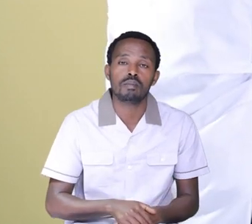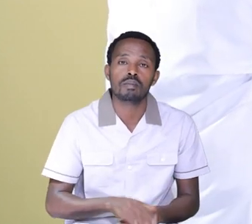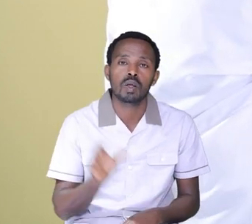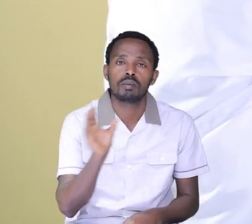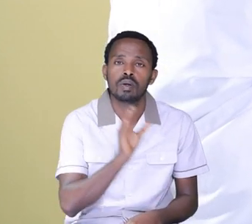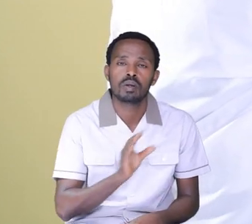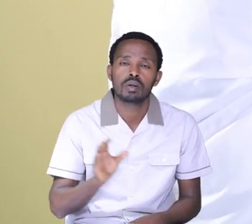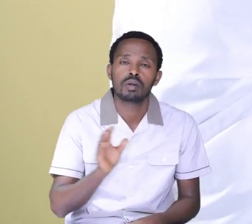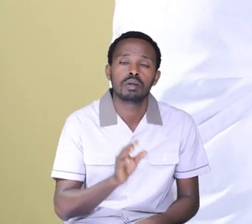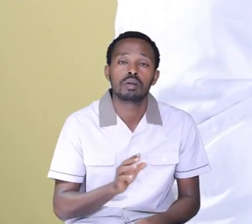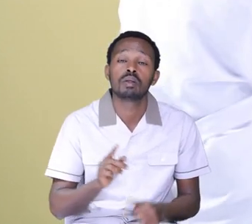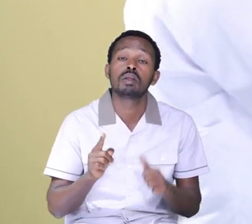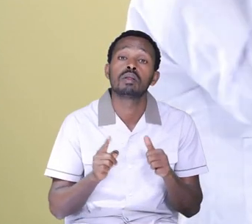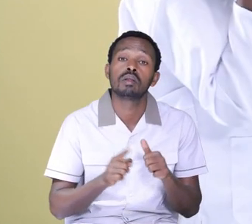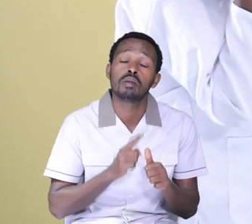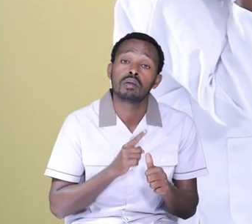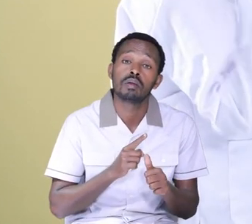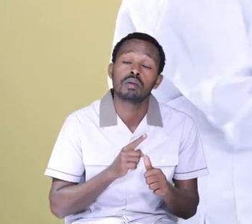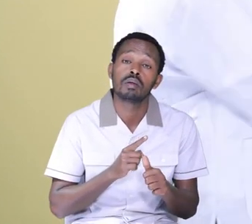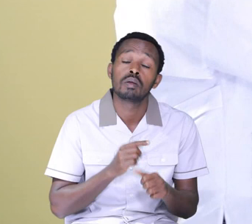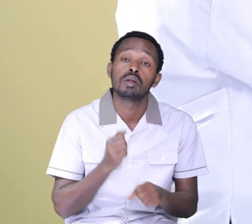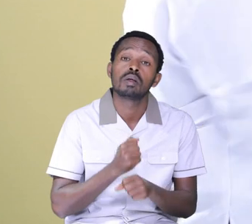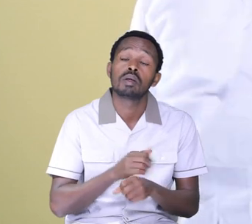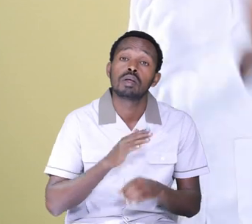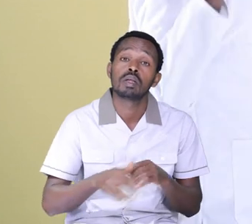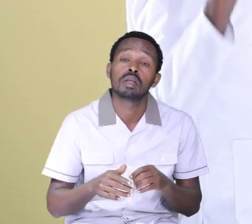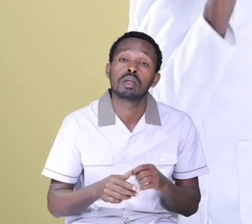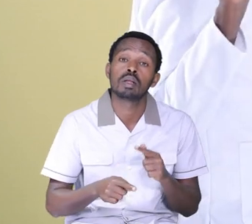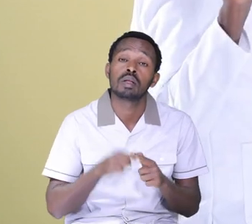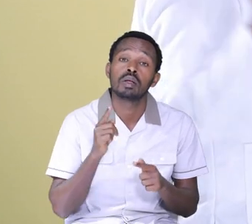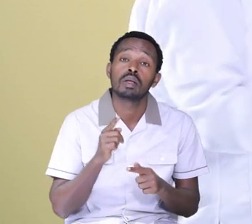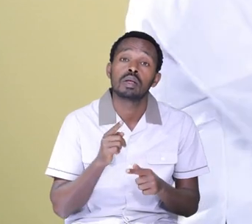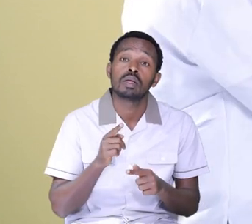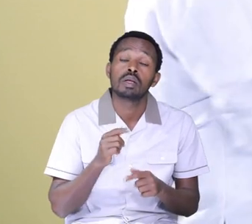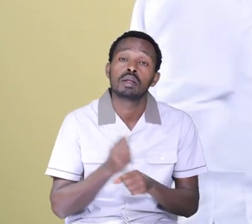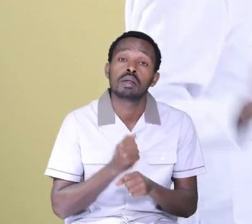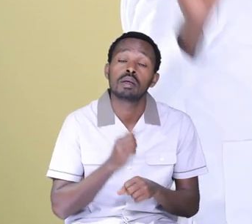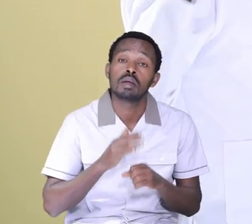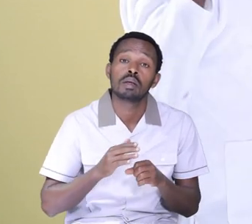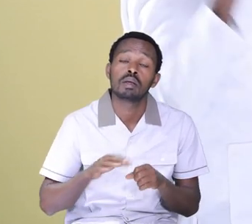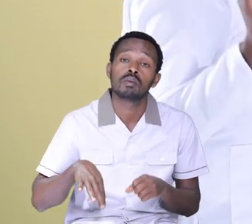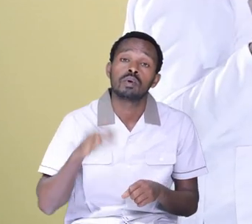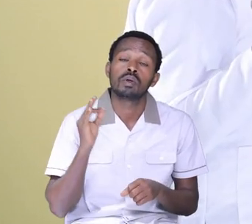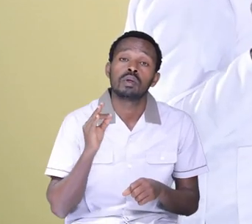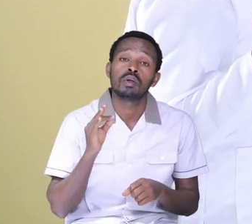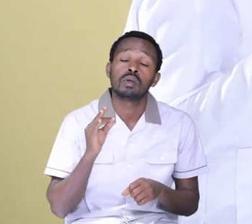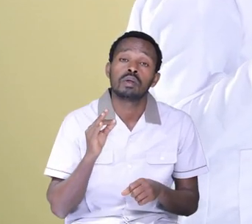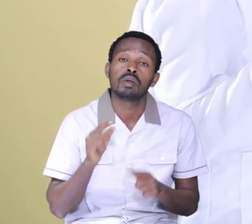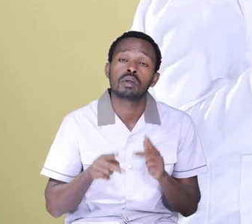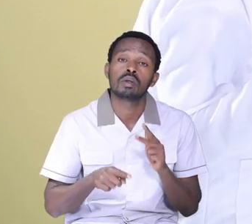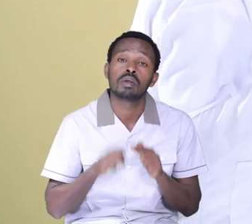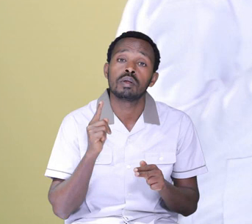barbanna tokko faratti dalaga ciyata barbanna lamma faratti dalaga buati sada faratti gaumsa barbanna